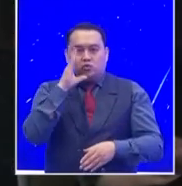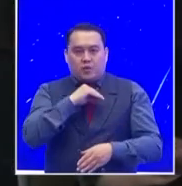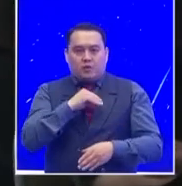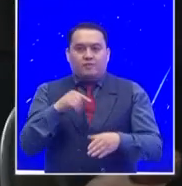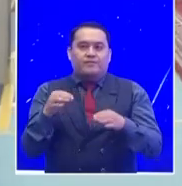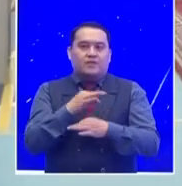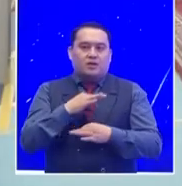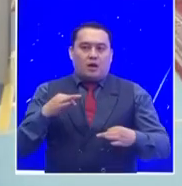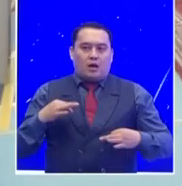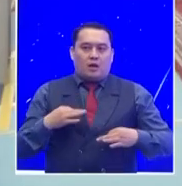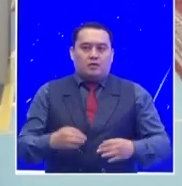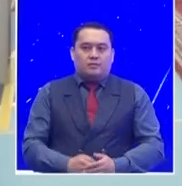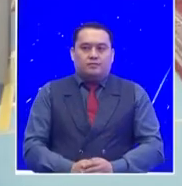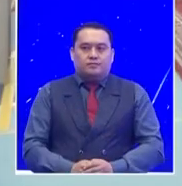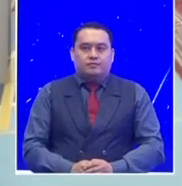пройти в финал.